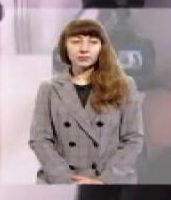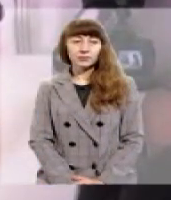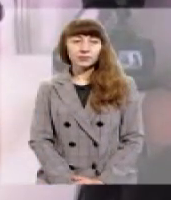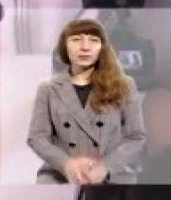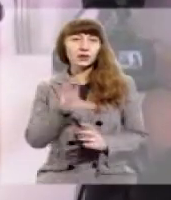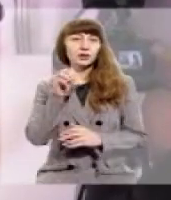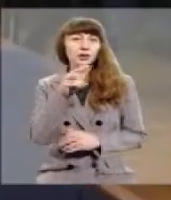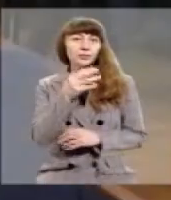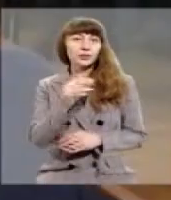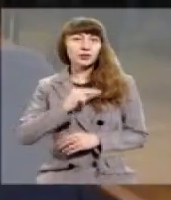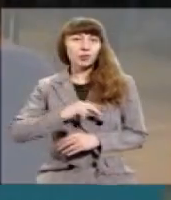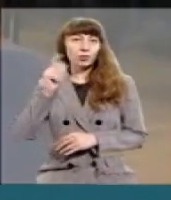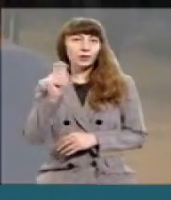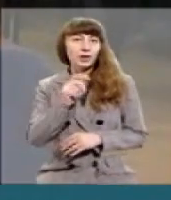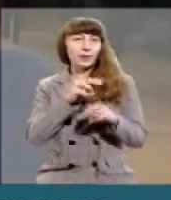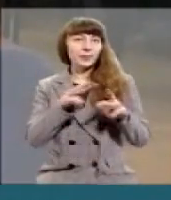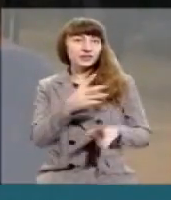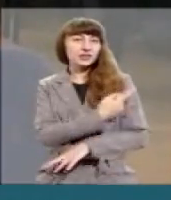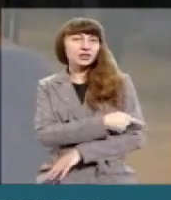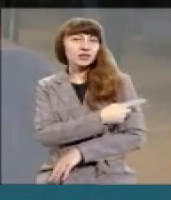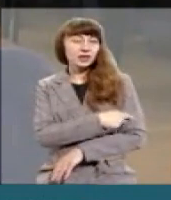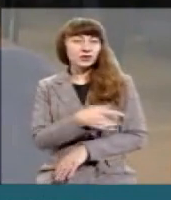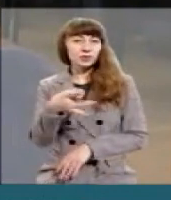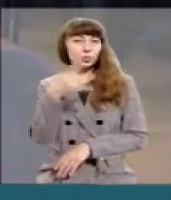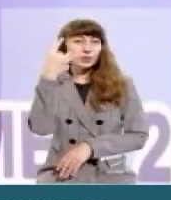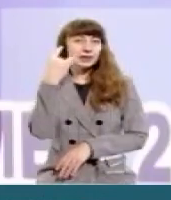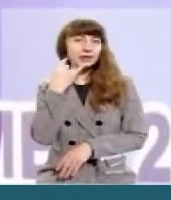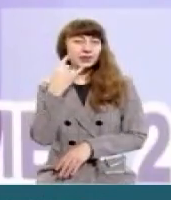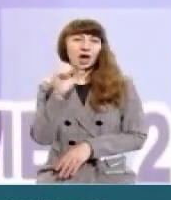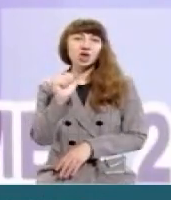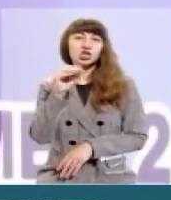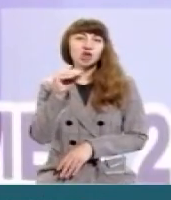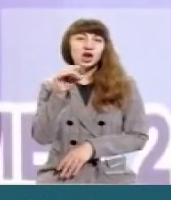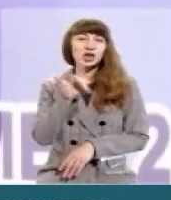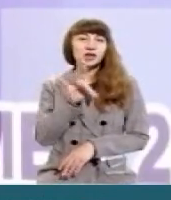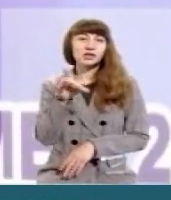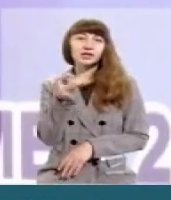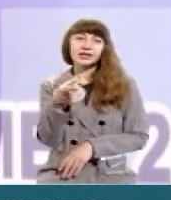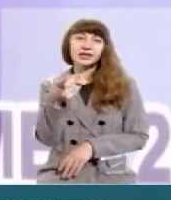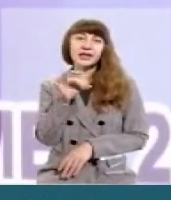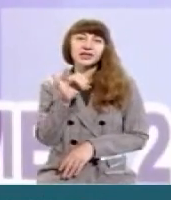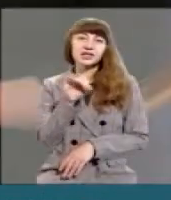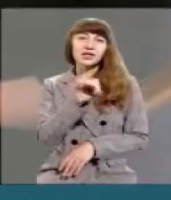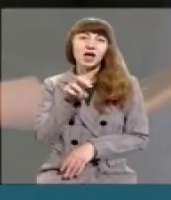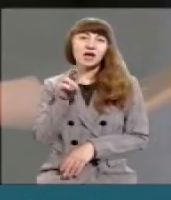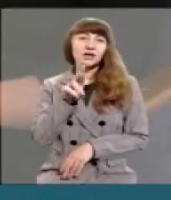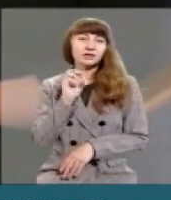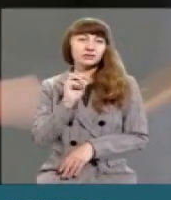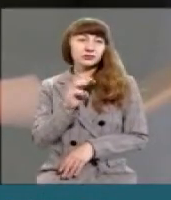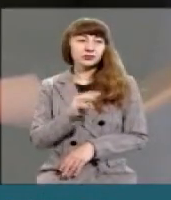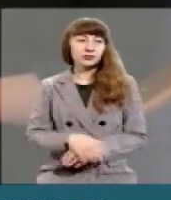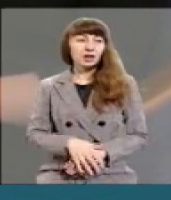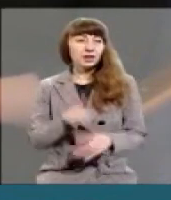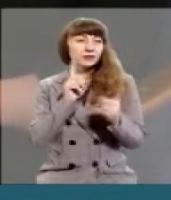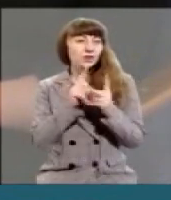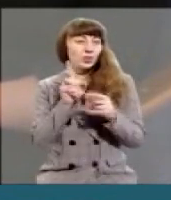В семей с рабочим визитом прибыла министр здравоохранения Республики Казахстан Ажар Гиният. Сначала министр встретилась с представителями